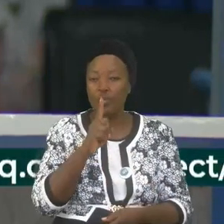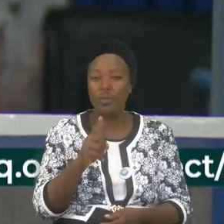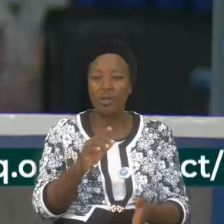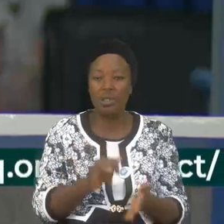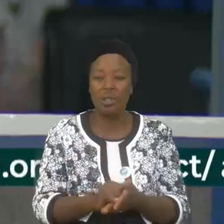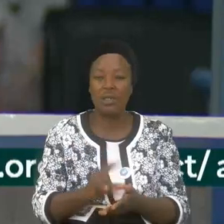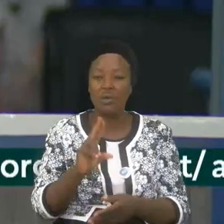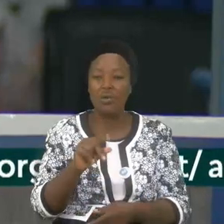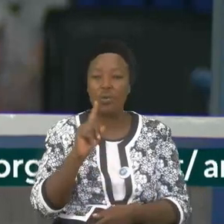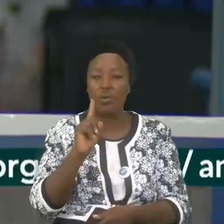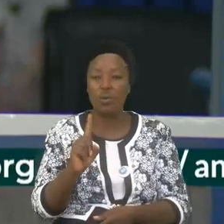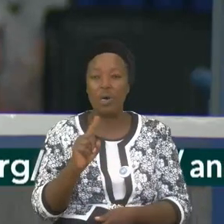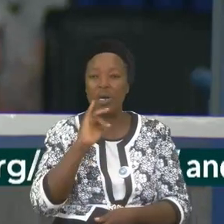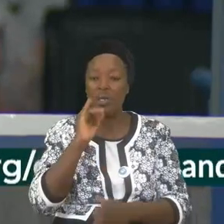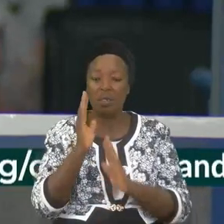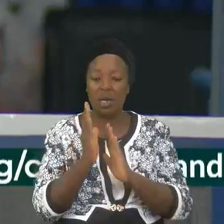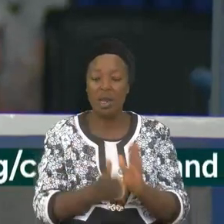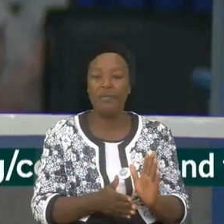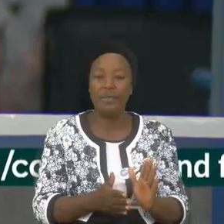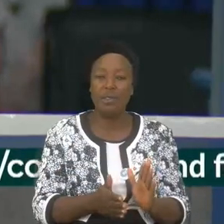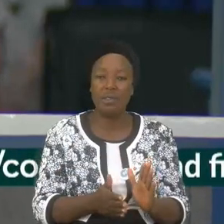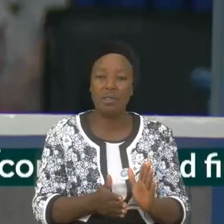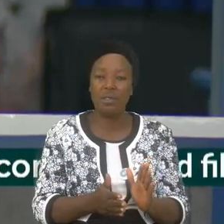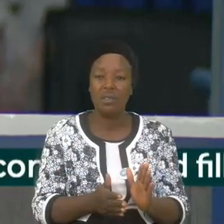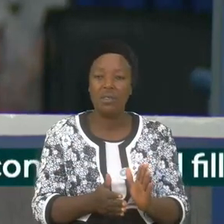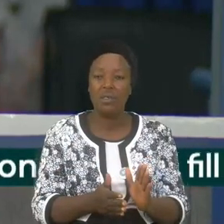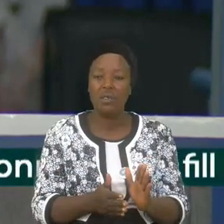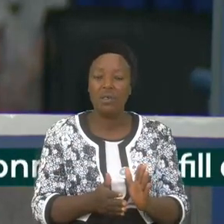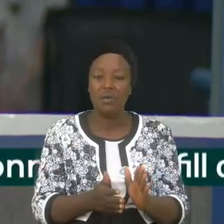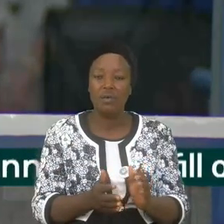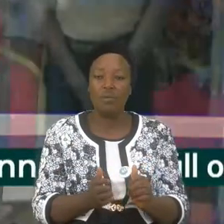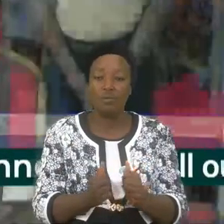Faisons vite pour veiller à ce que personne n'ait oublié.